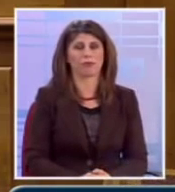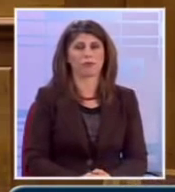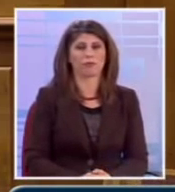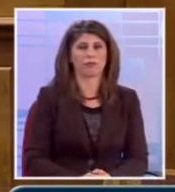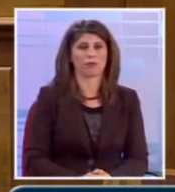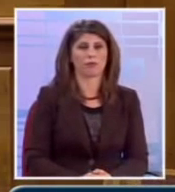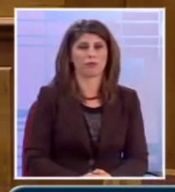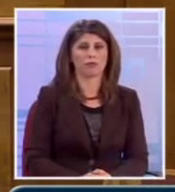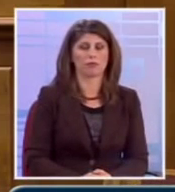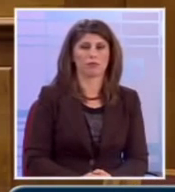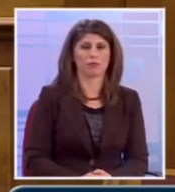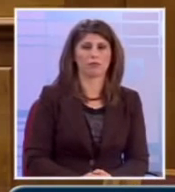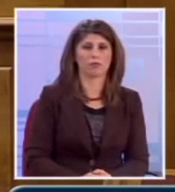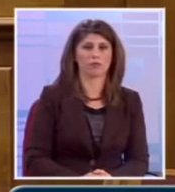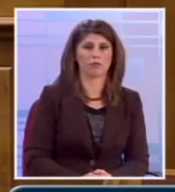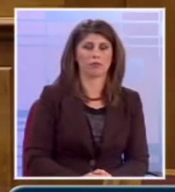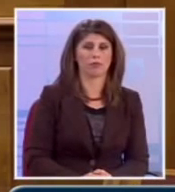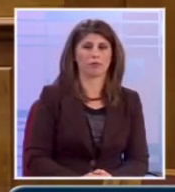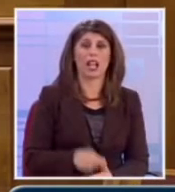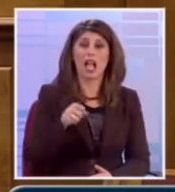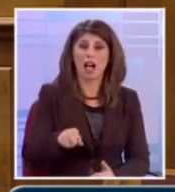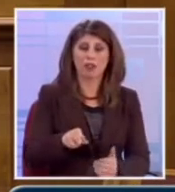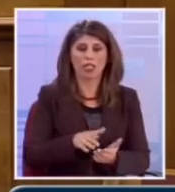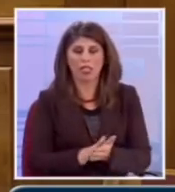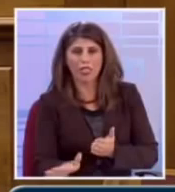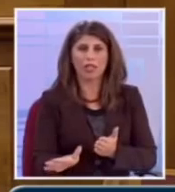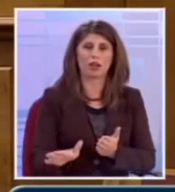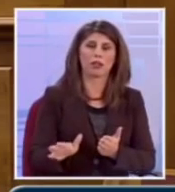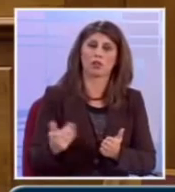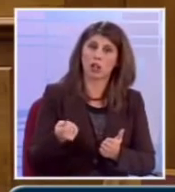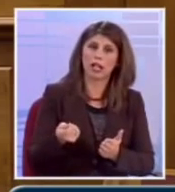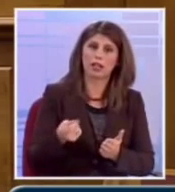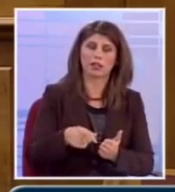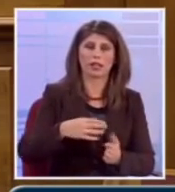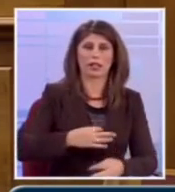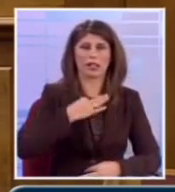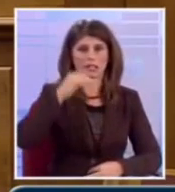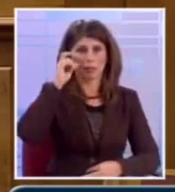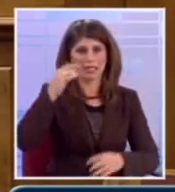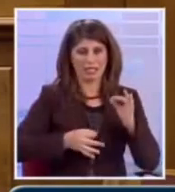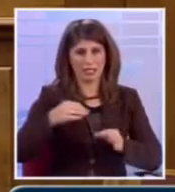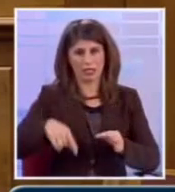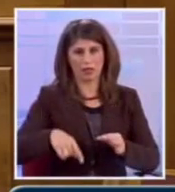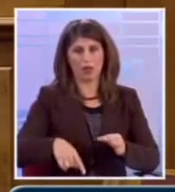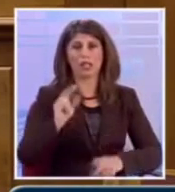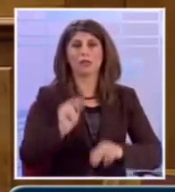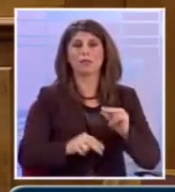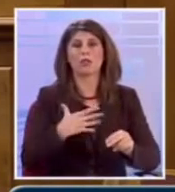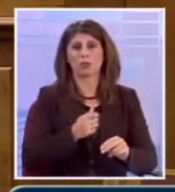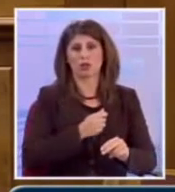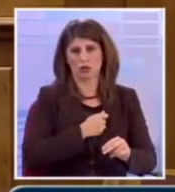Κάνατε το ολύστιμα αυτό κύριε Σαμαρά στη συζήτηση εδώ για το για την ψήφο